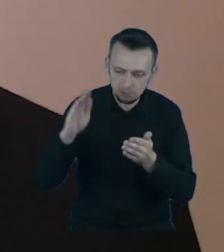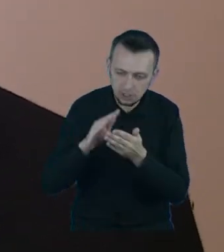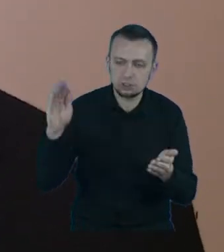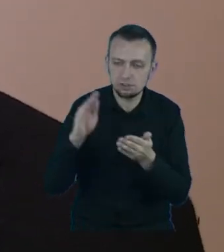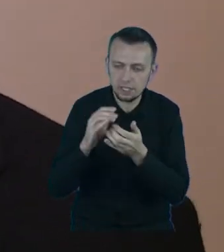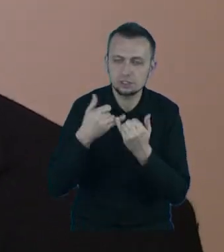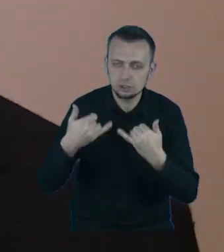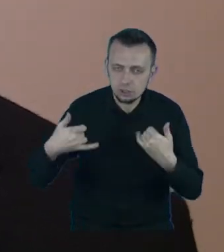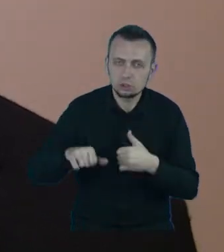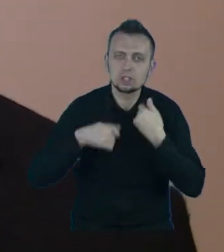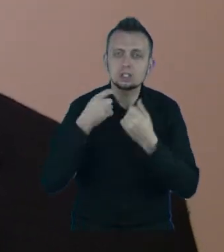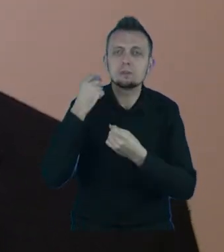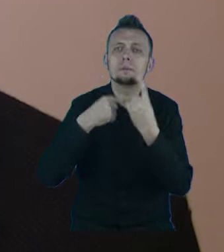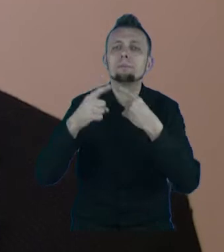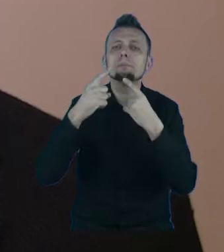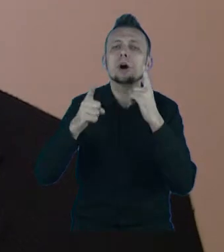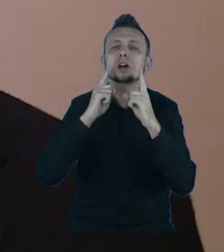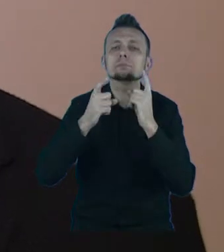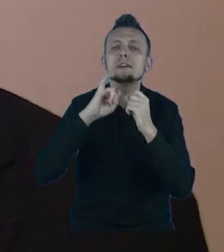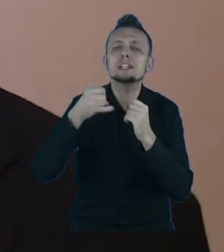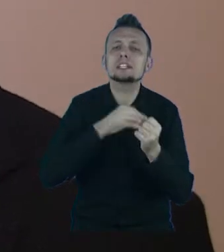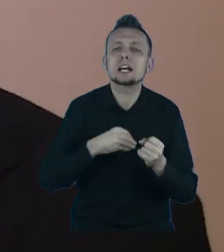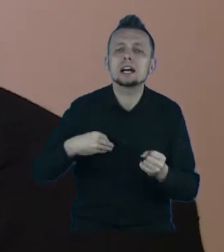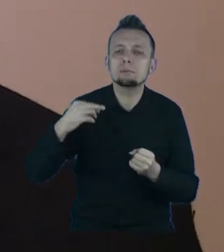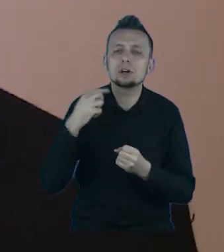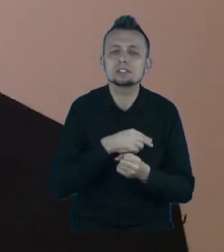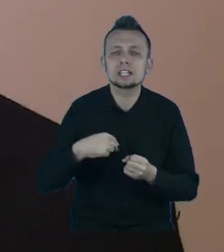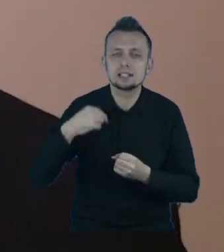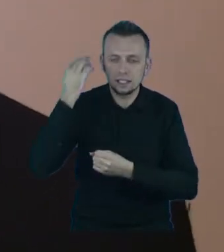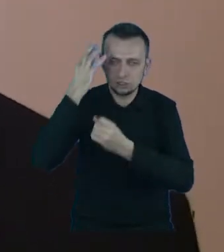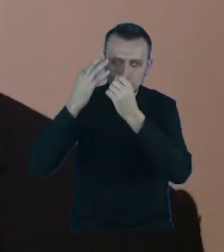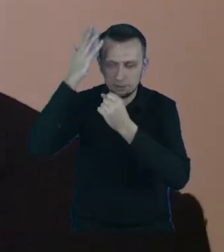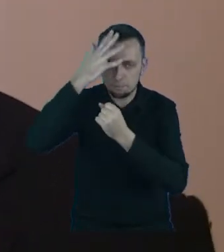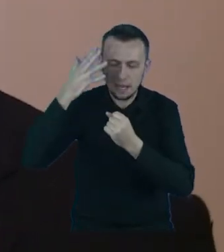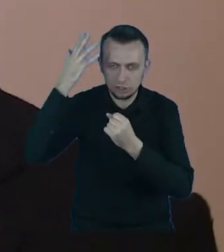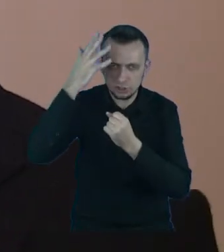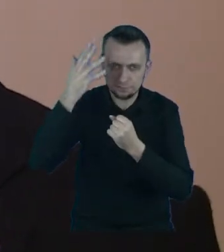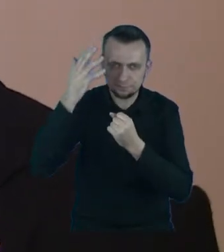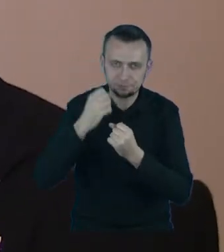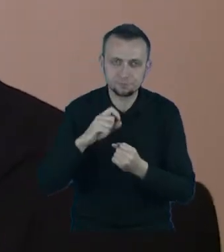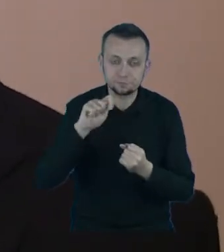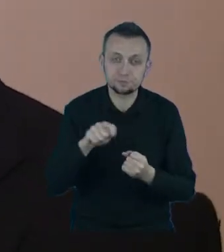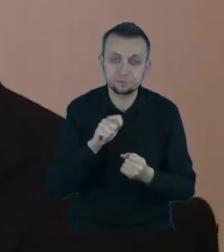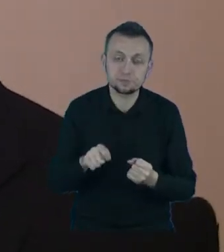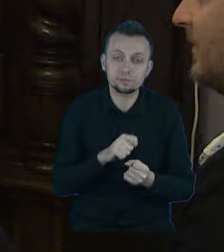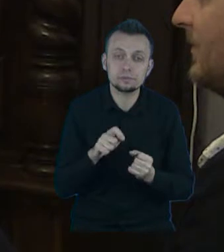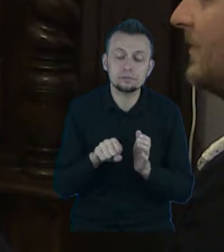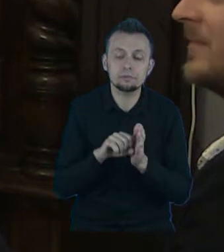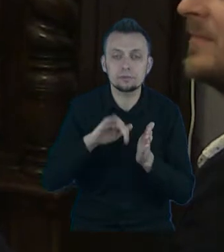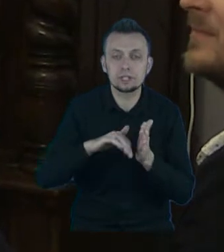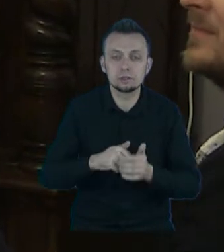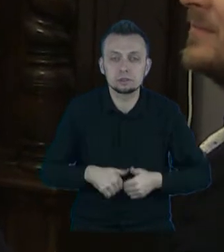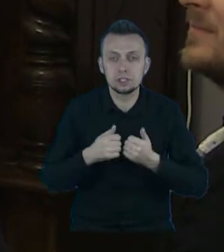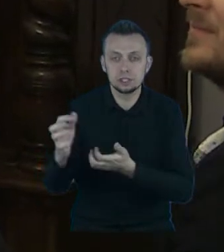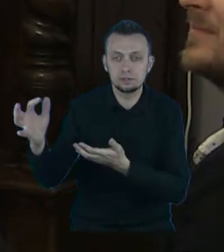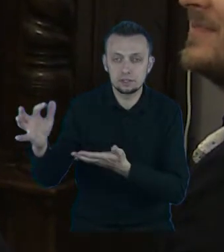o tym, jak wyobrażamy sobie funkcjonowanie naszego kraju w przyszłości. I dlatego przyjechałem do Kutna, żeby zebrać te marzenia,